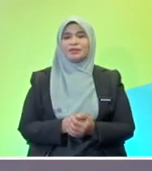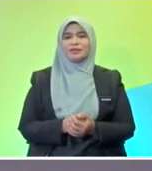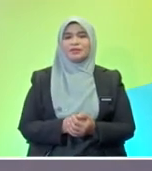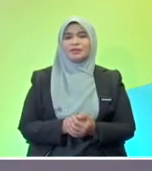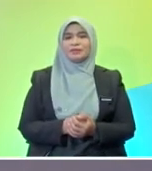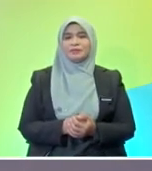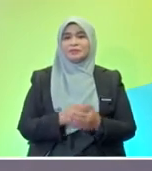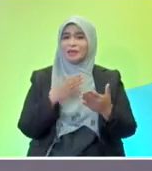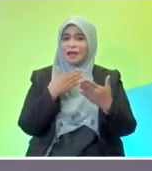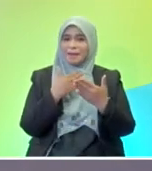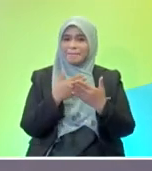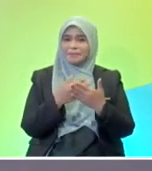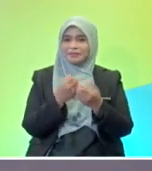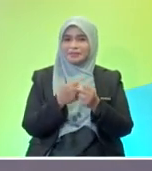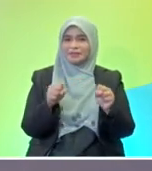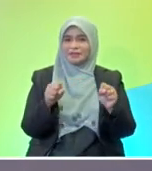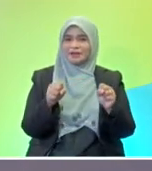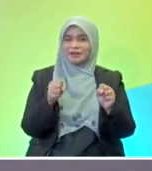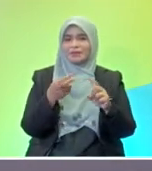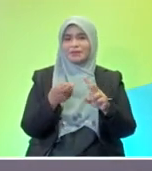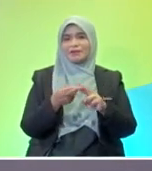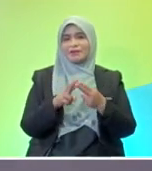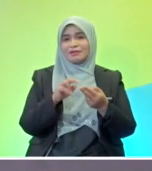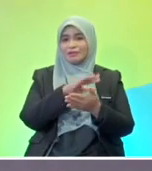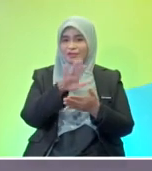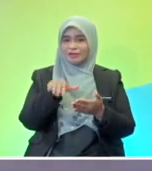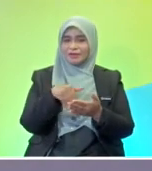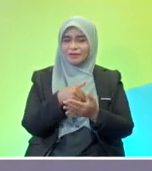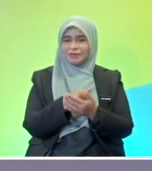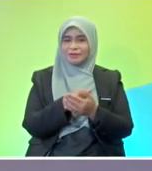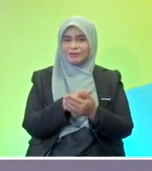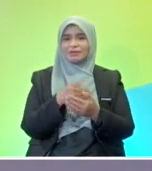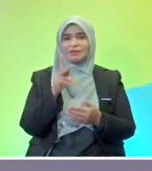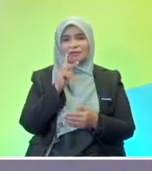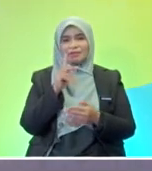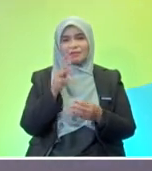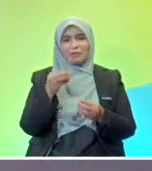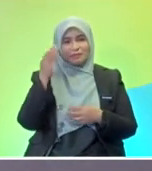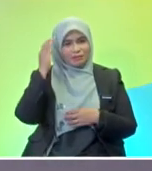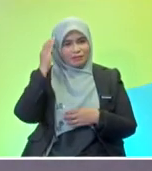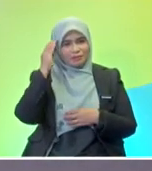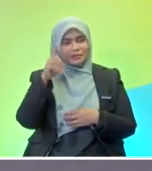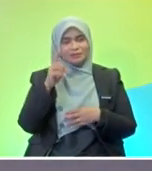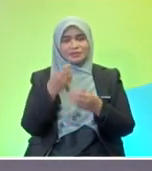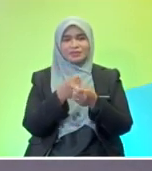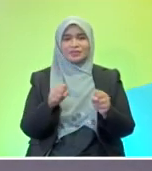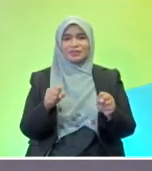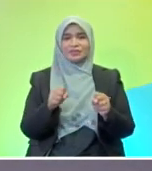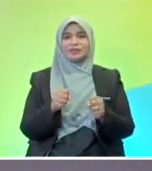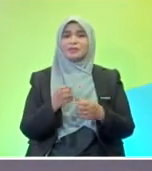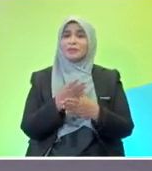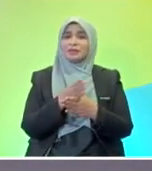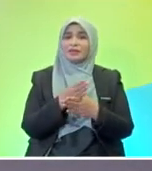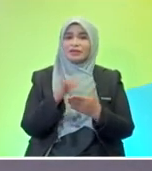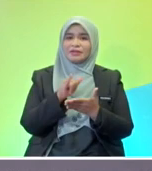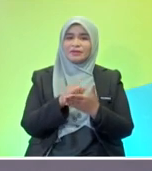Sampai siap tak rakan-rakan semua buat boneka senduk ni? Kak Syafiqah nak tahu, mesti siap tau. Okey, sementara itu kita